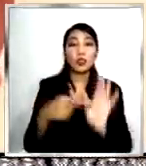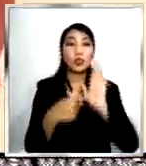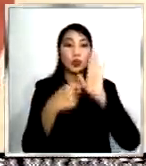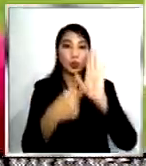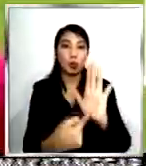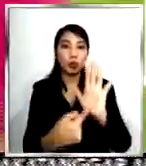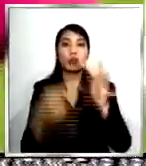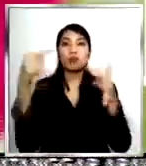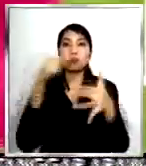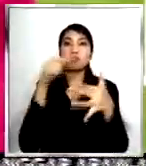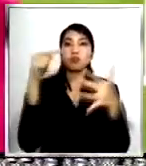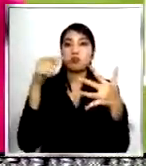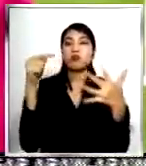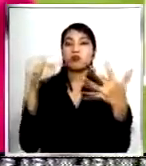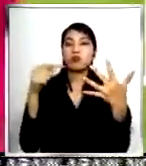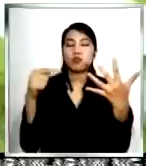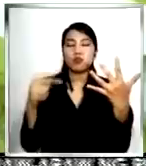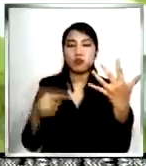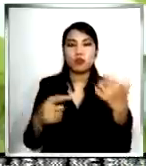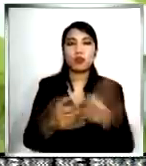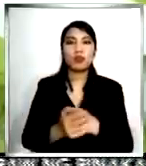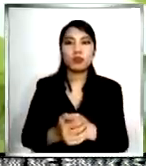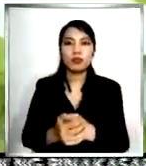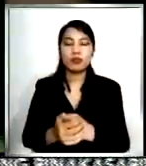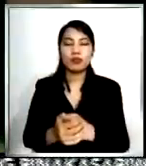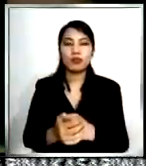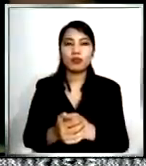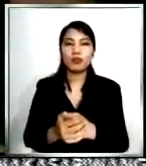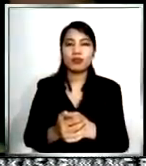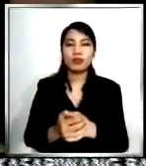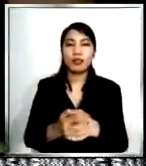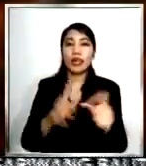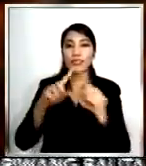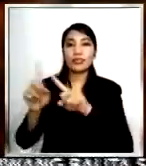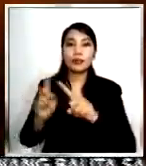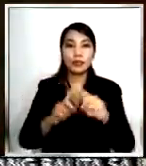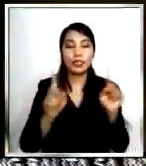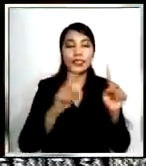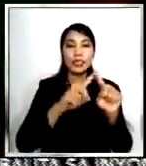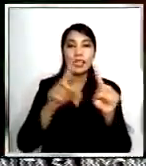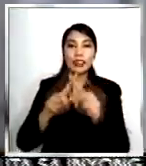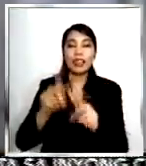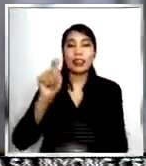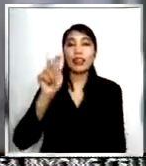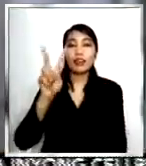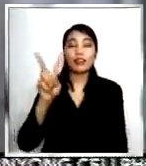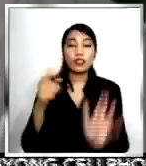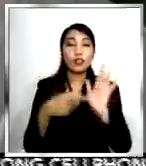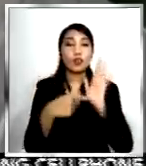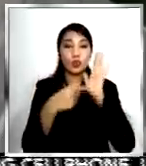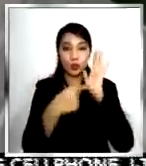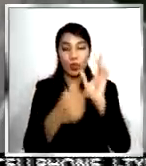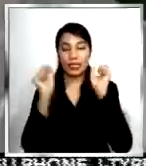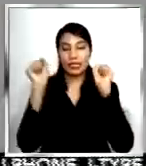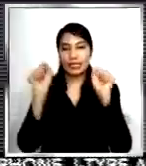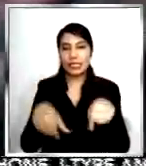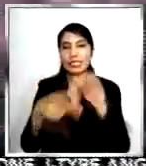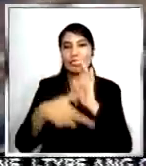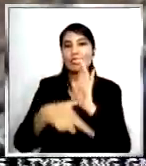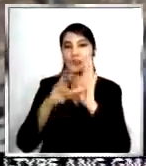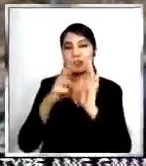Lady, Anak ni Waray versus Anak ni Biday, Bilangin ang Bituin sa Langit, at Love of My